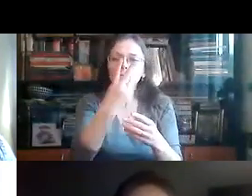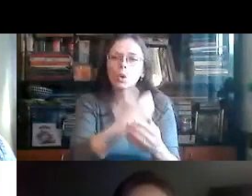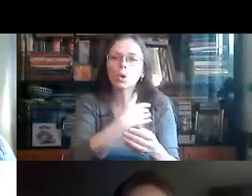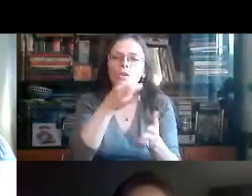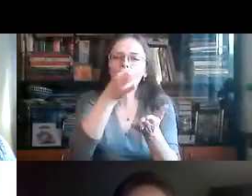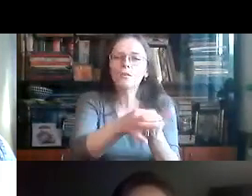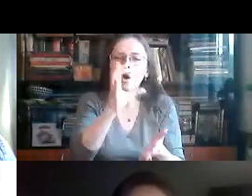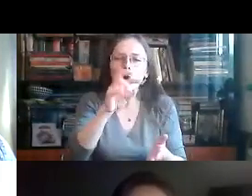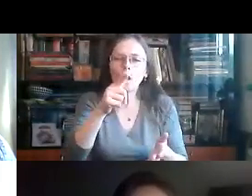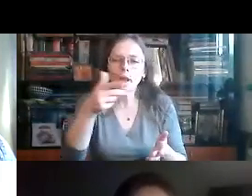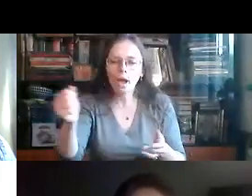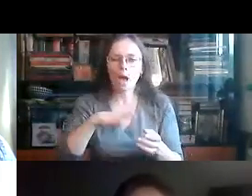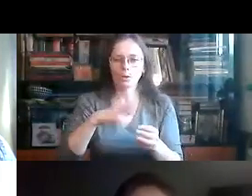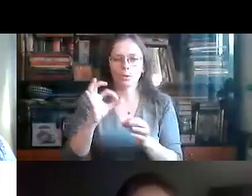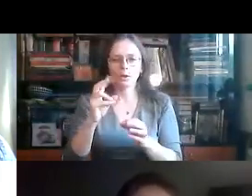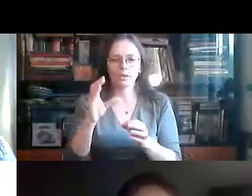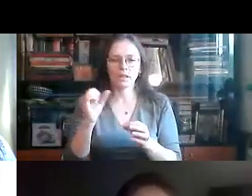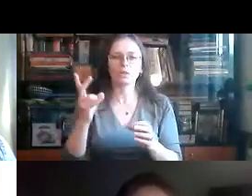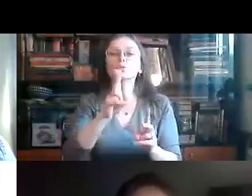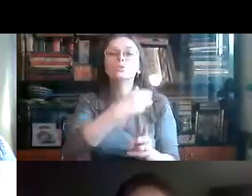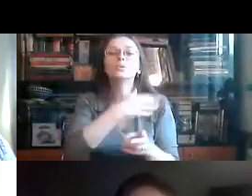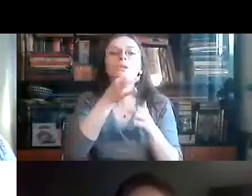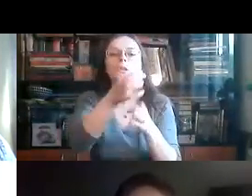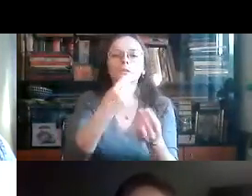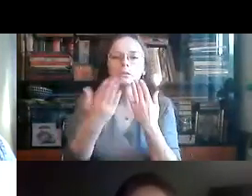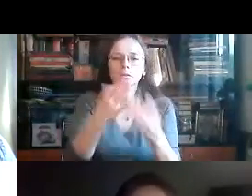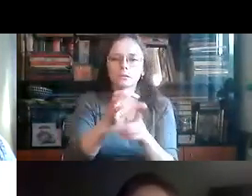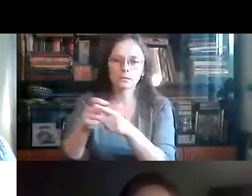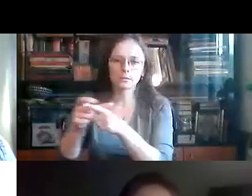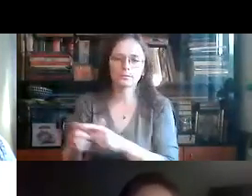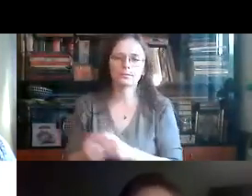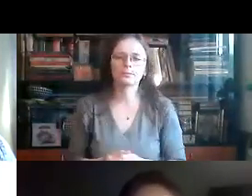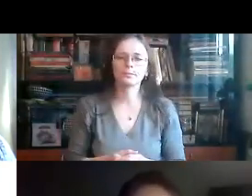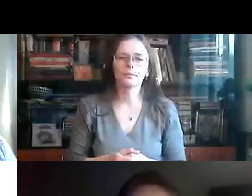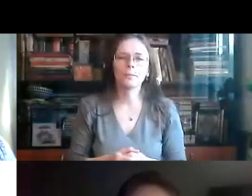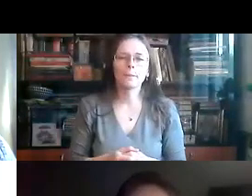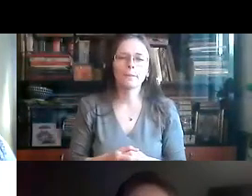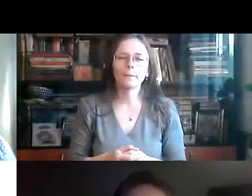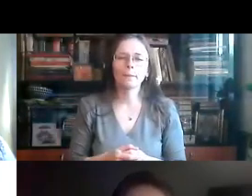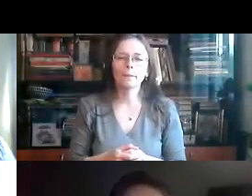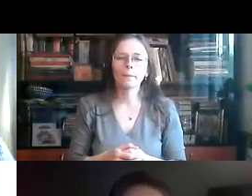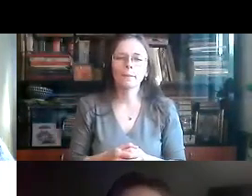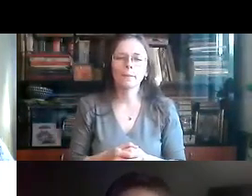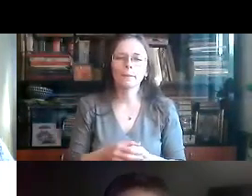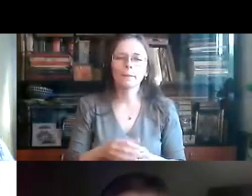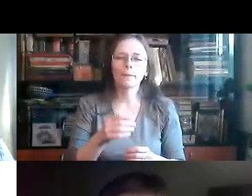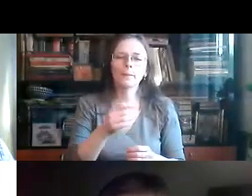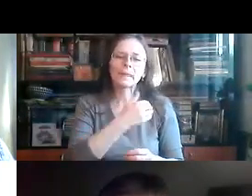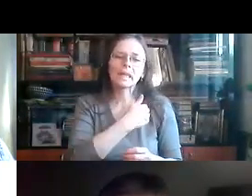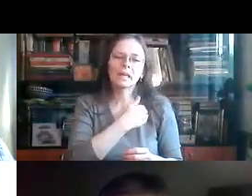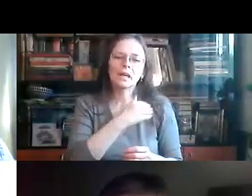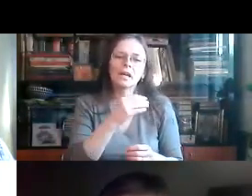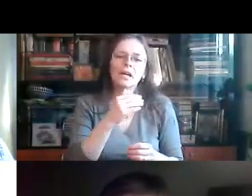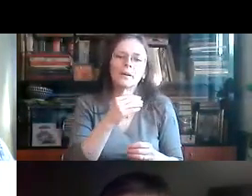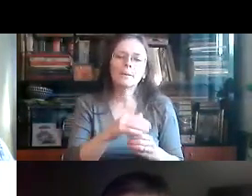Или давайте, да, просто Оля писала. Угу. Оля, пожалуйста. Ну, Да, я просто вот продолжение